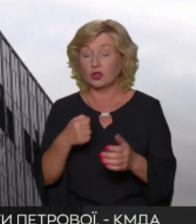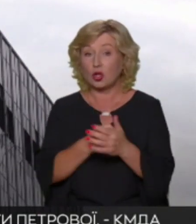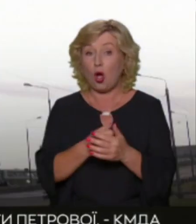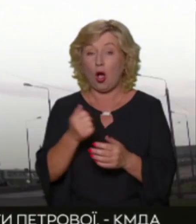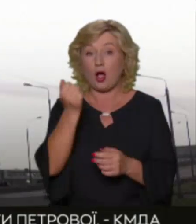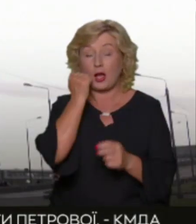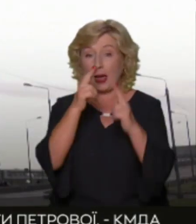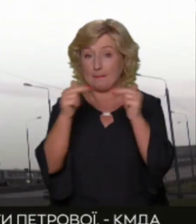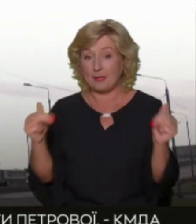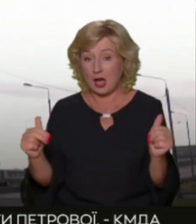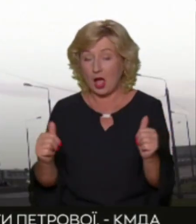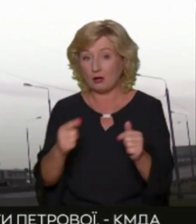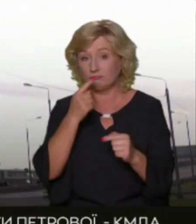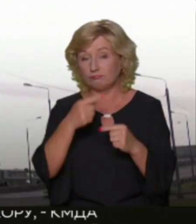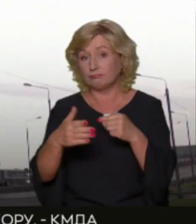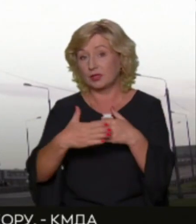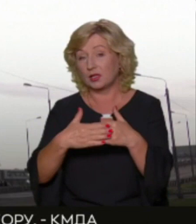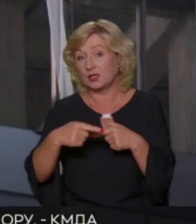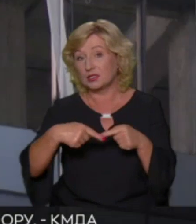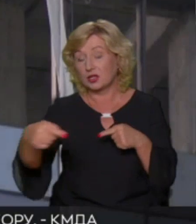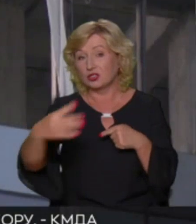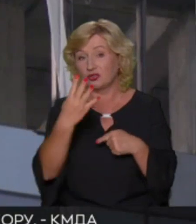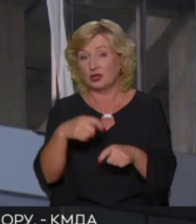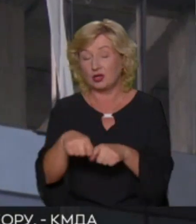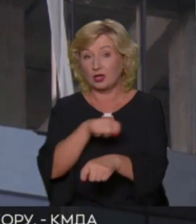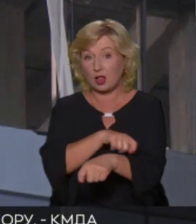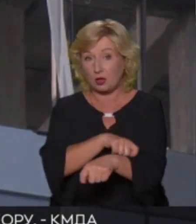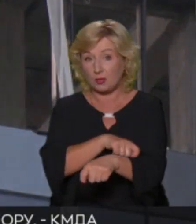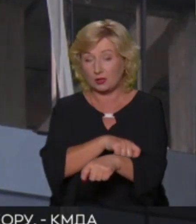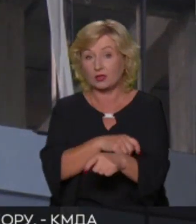від Комсомольського проспекту близько 4 кілометрів. Ну, в принципі, все дуже поруч.